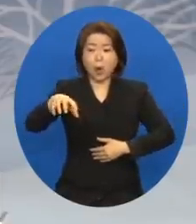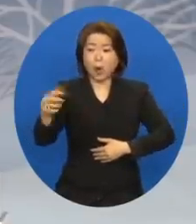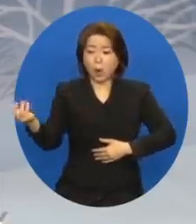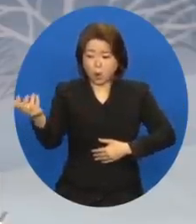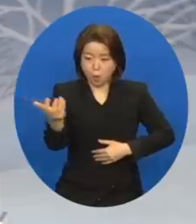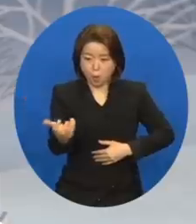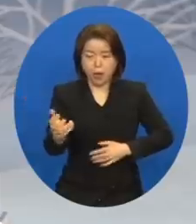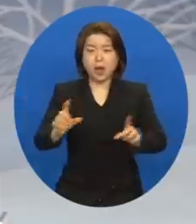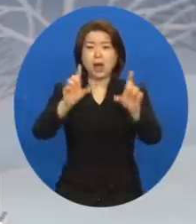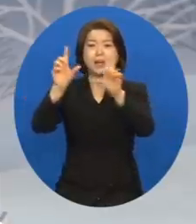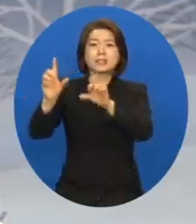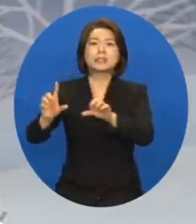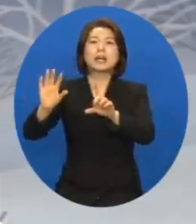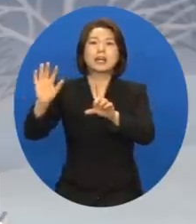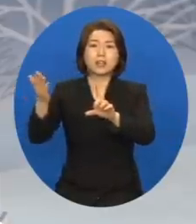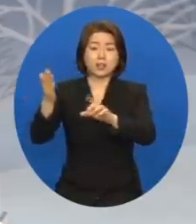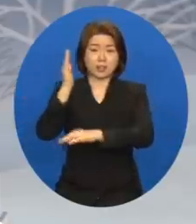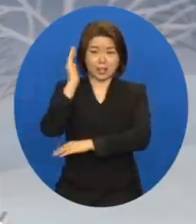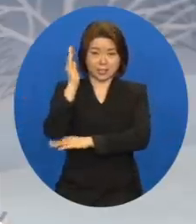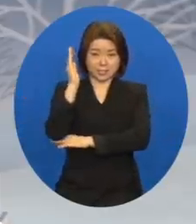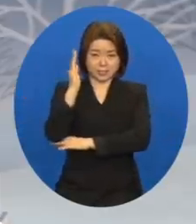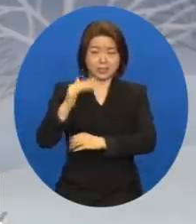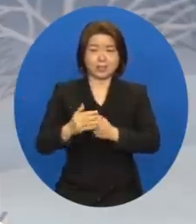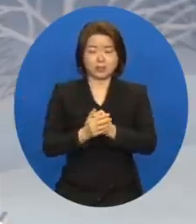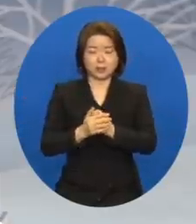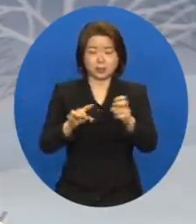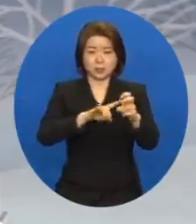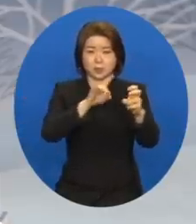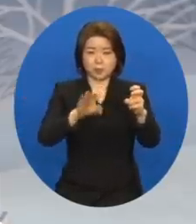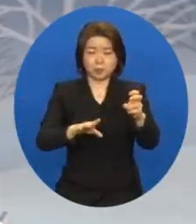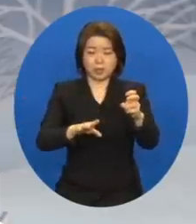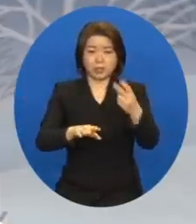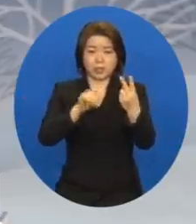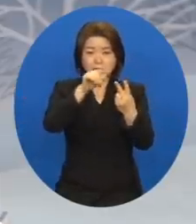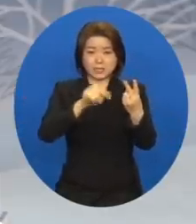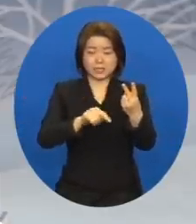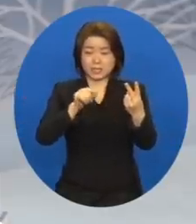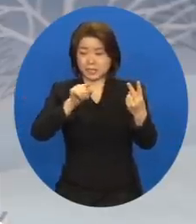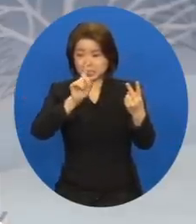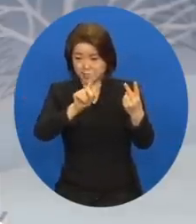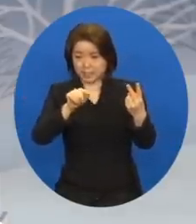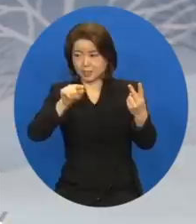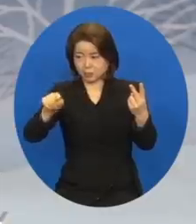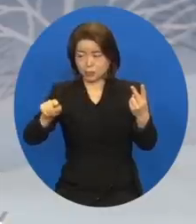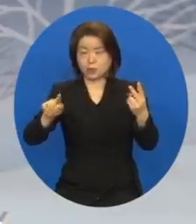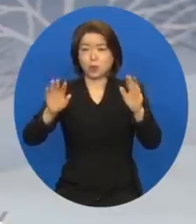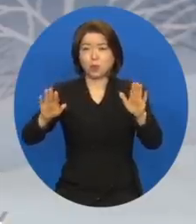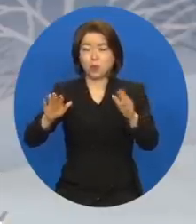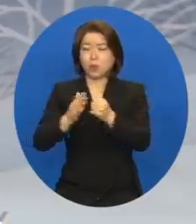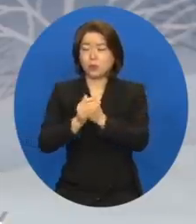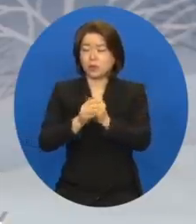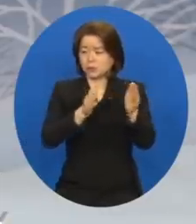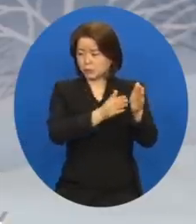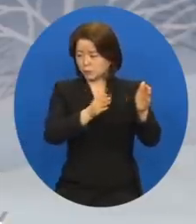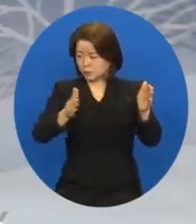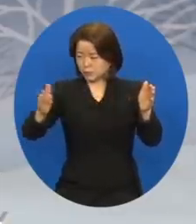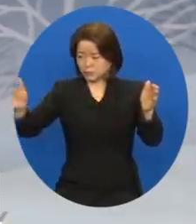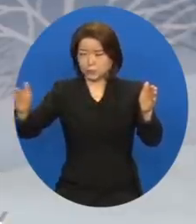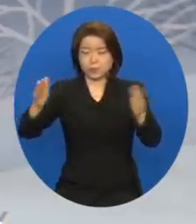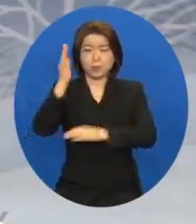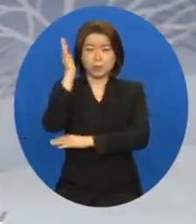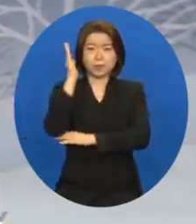되었다 하는 이야기가 마태복음 2장 1절부터 오늘 본문에 이르기까지 쭉